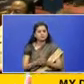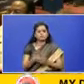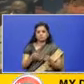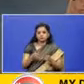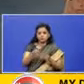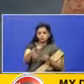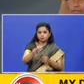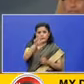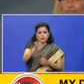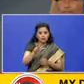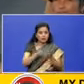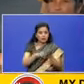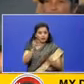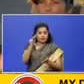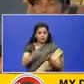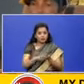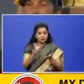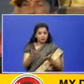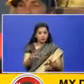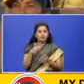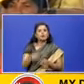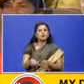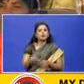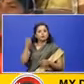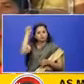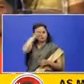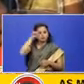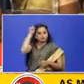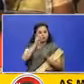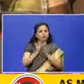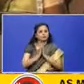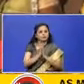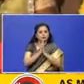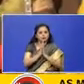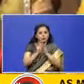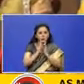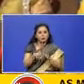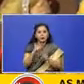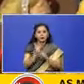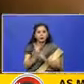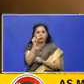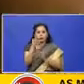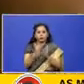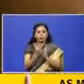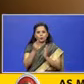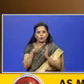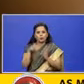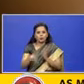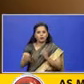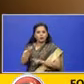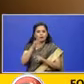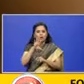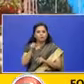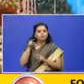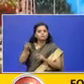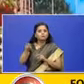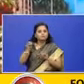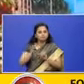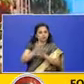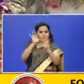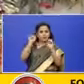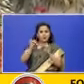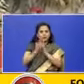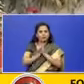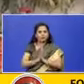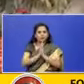वाली 8 नवंबर को गुरुपुरब है। गुरु नानक जी का प्रकाश पर्व जितना हमारी आस्था